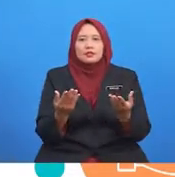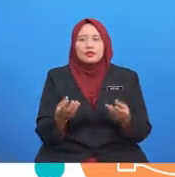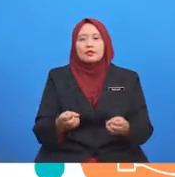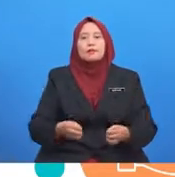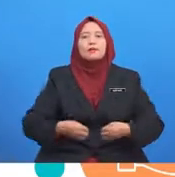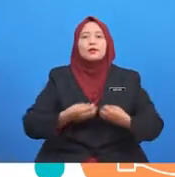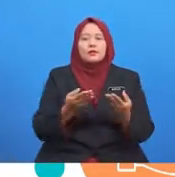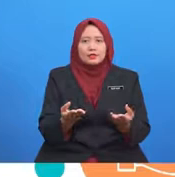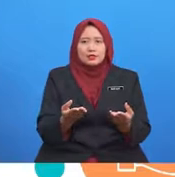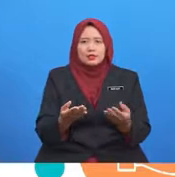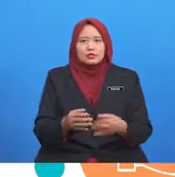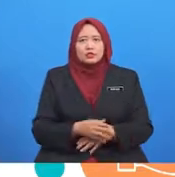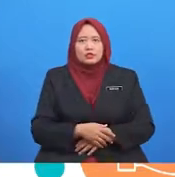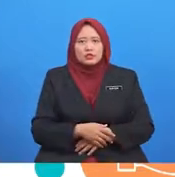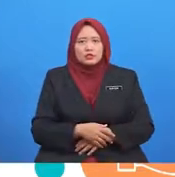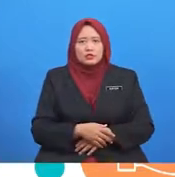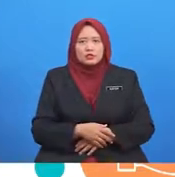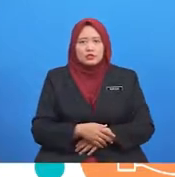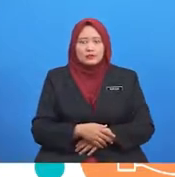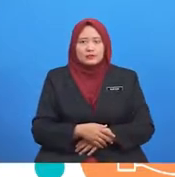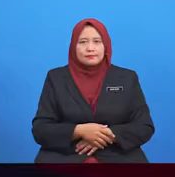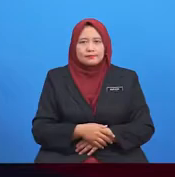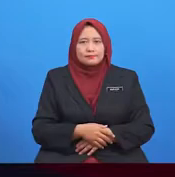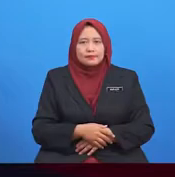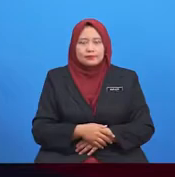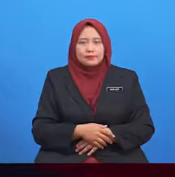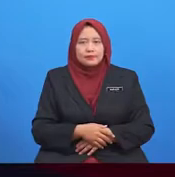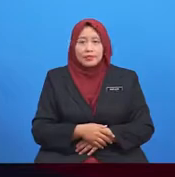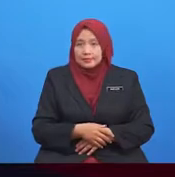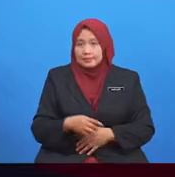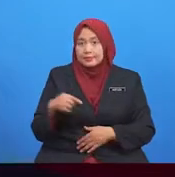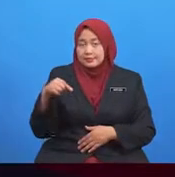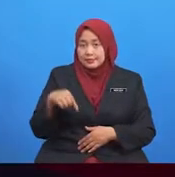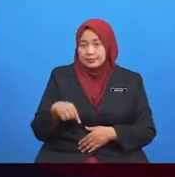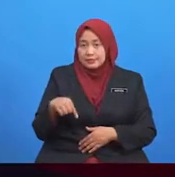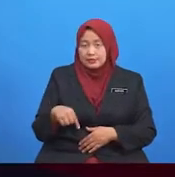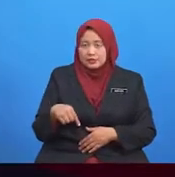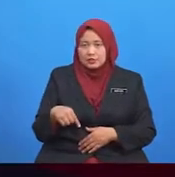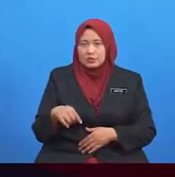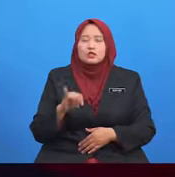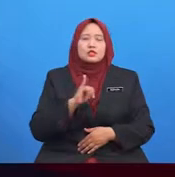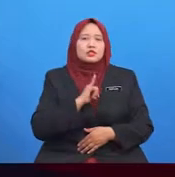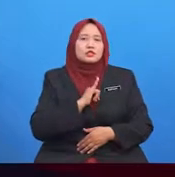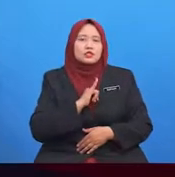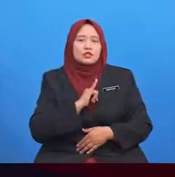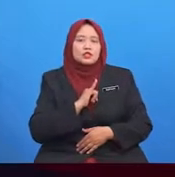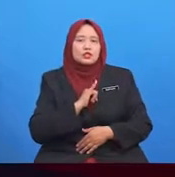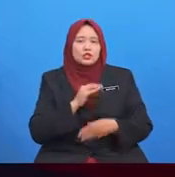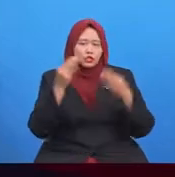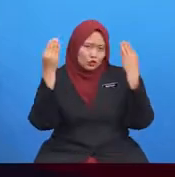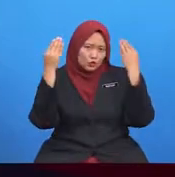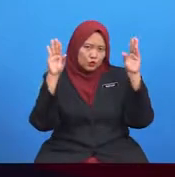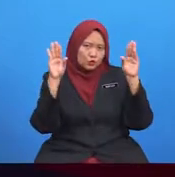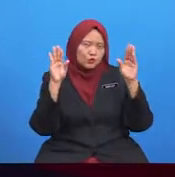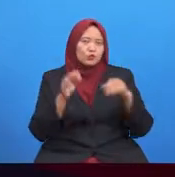ada yang telah dijalankan. Di sini, cikgu gunakan tema yang sama